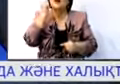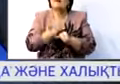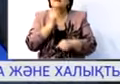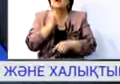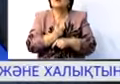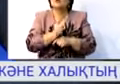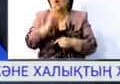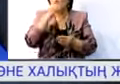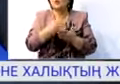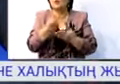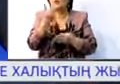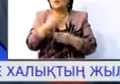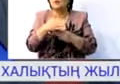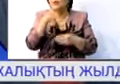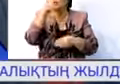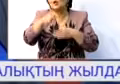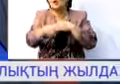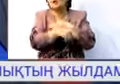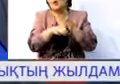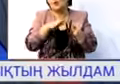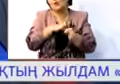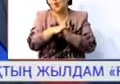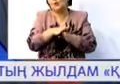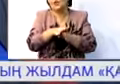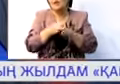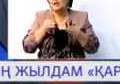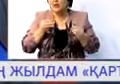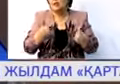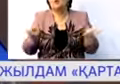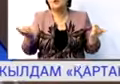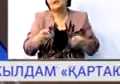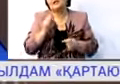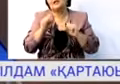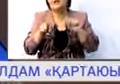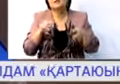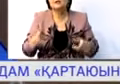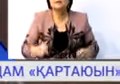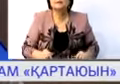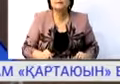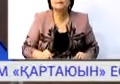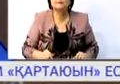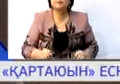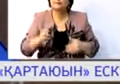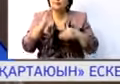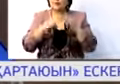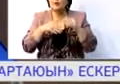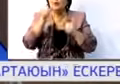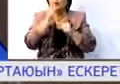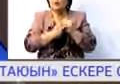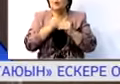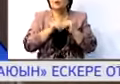жасап, бюджеттен бөлінген қаржыны жыл соңына дейін толықтай игеру керектігін тапсырды. Құрылыс бөлімімен де күнделікті жұмыс жүргізіп